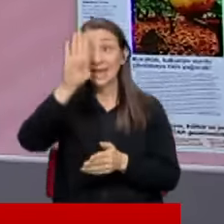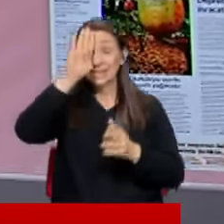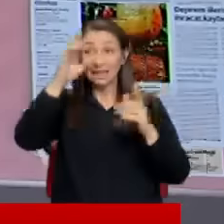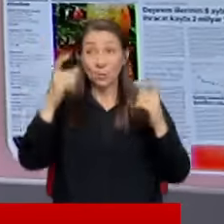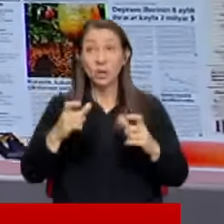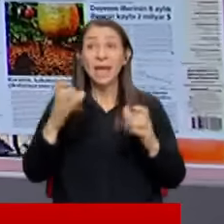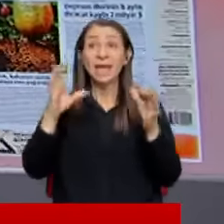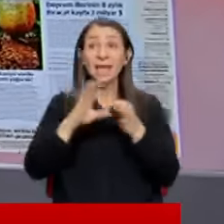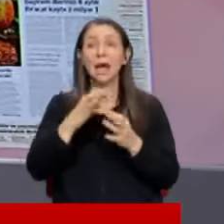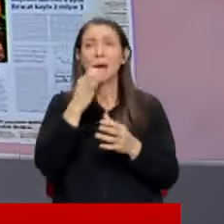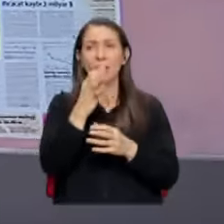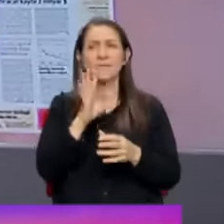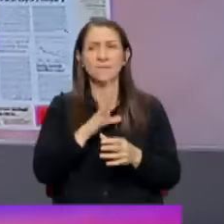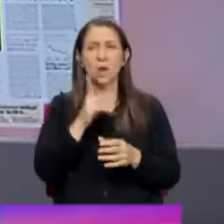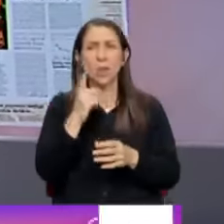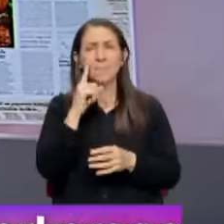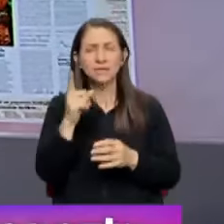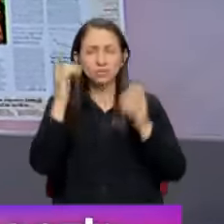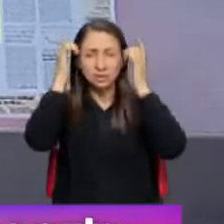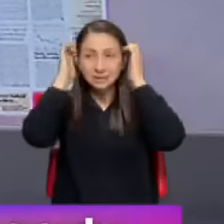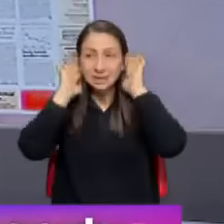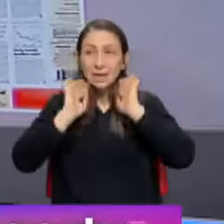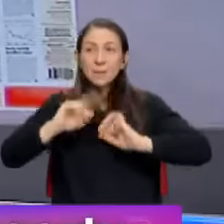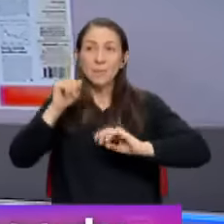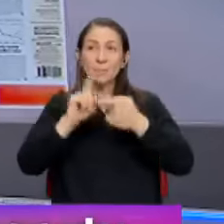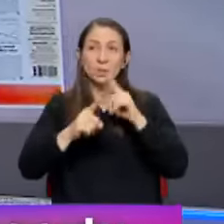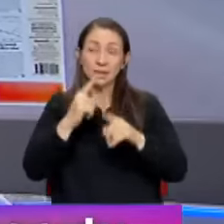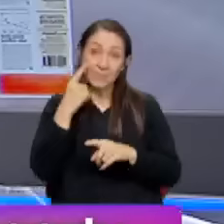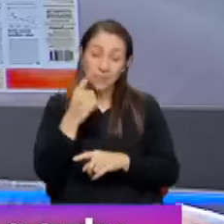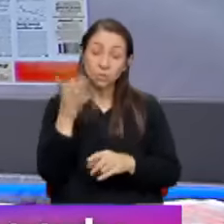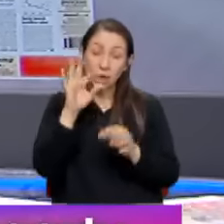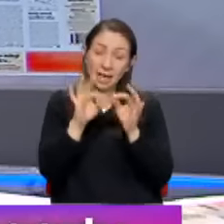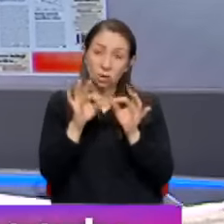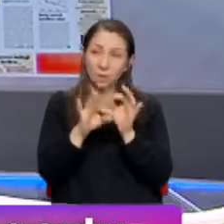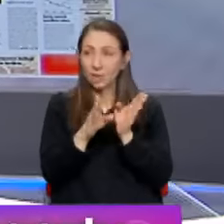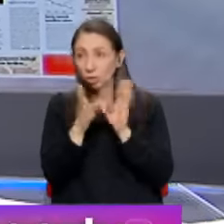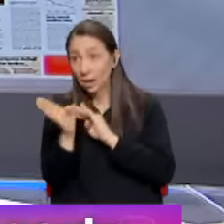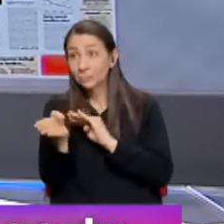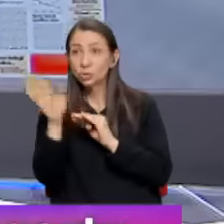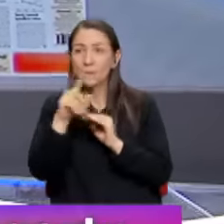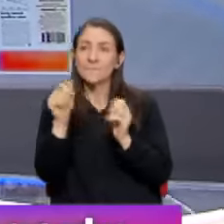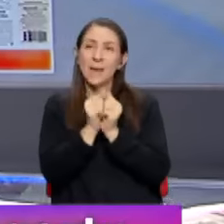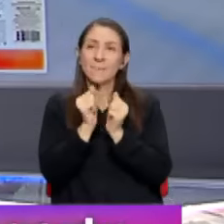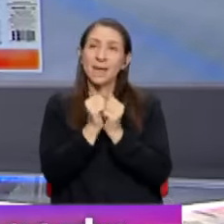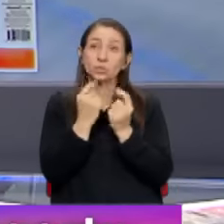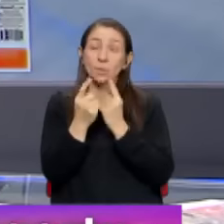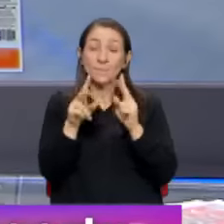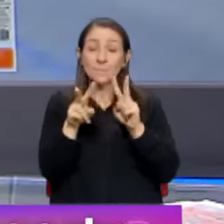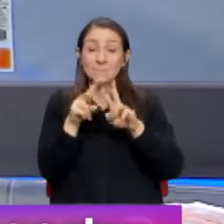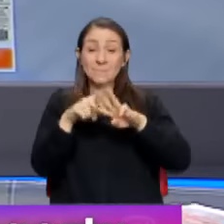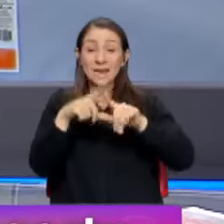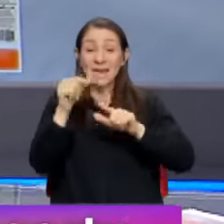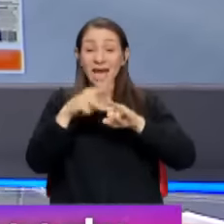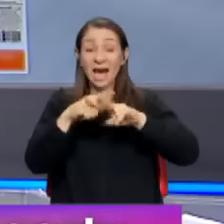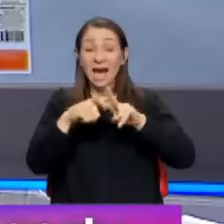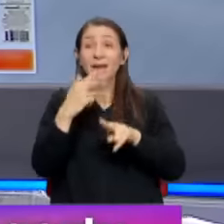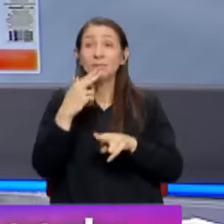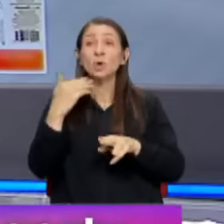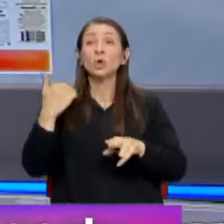İstanbul'la ilgili haberler de var. Onlara da bakacağız. Bir siyasete gelelim. Sonra ekonomiye dönelim. Sonra birlikte konuşalım. Meliha Hanım'ın